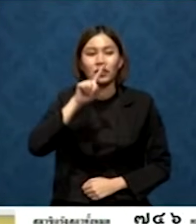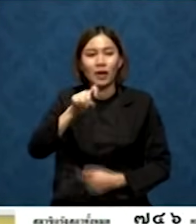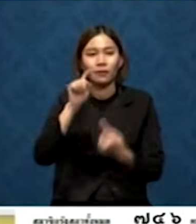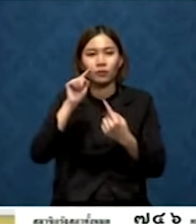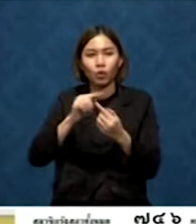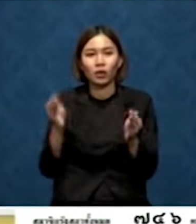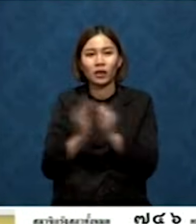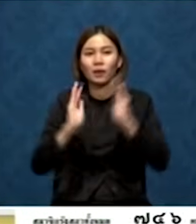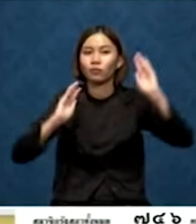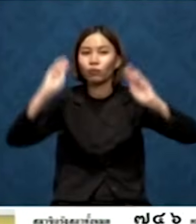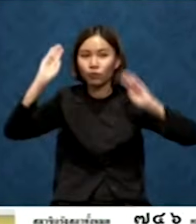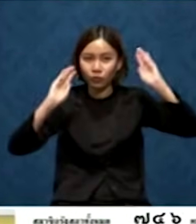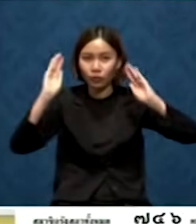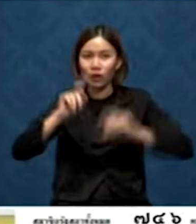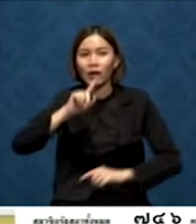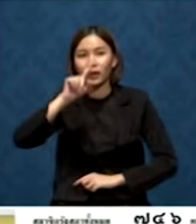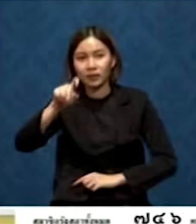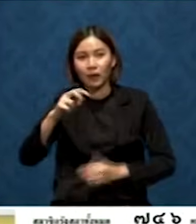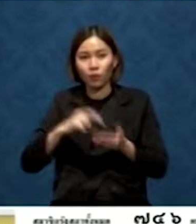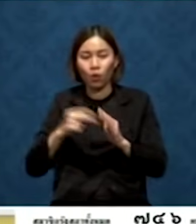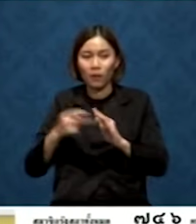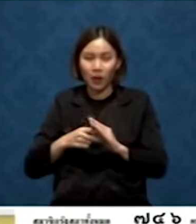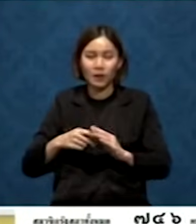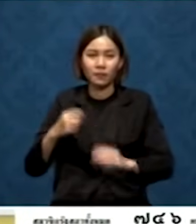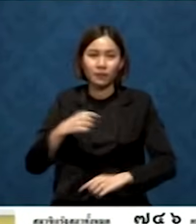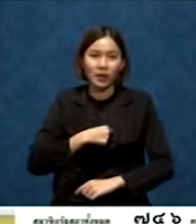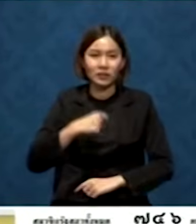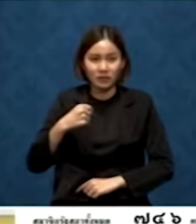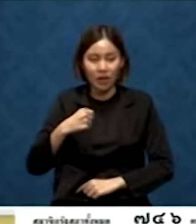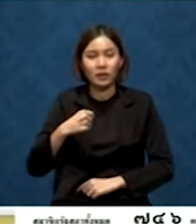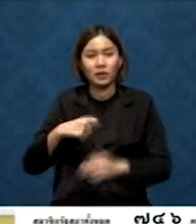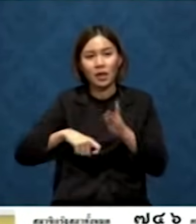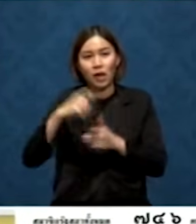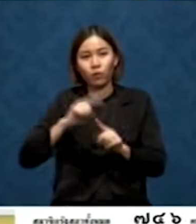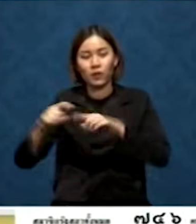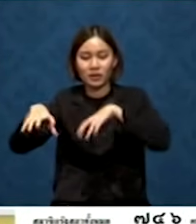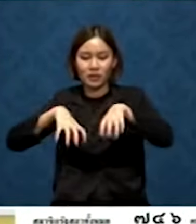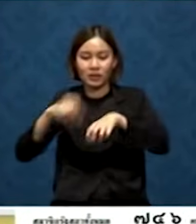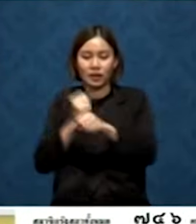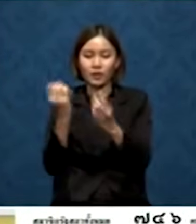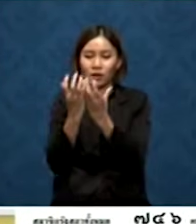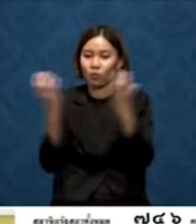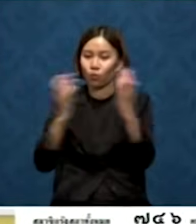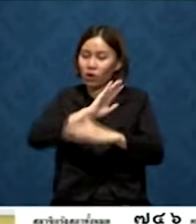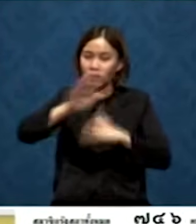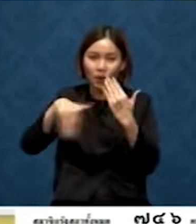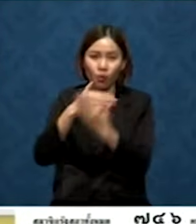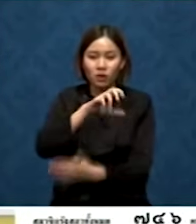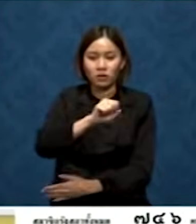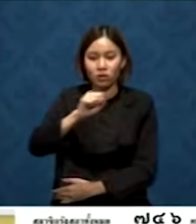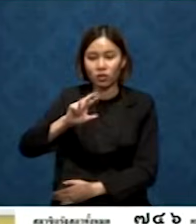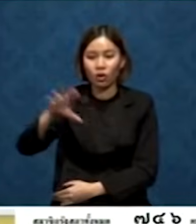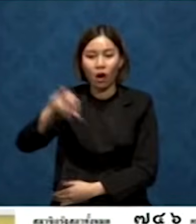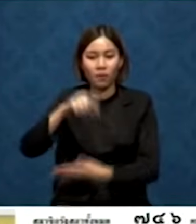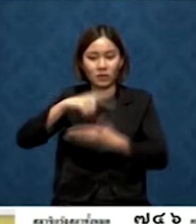มตินั้นจะเป็นคำถามที่เป็นการยืนยันหลักการก็ต้องมีการจัดทำรัฐธรรมนูญฉบับใหม่ทั้งฉบับและสสรที่มาจาก